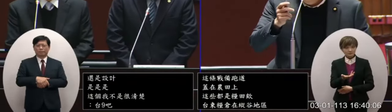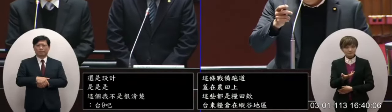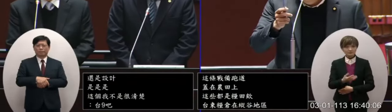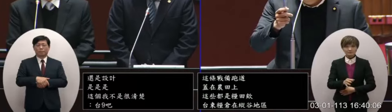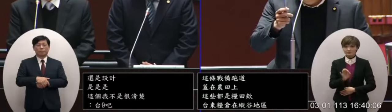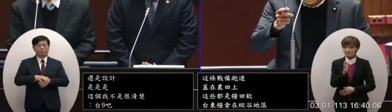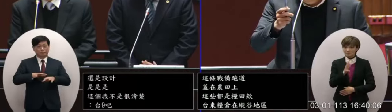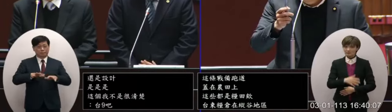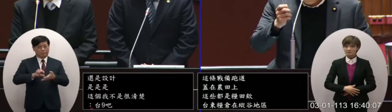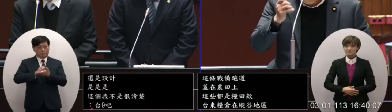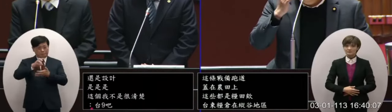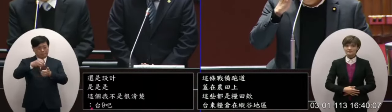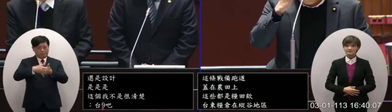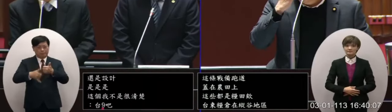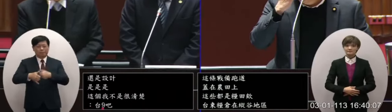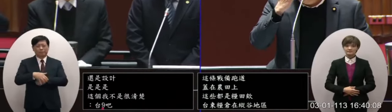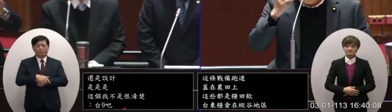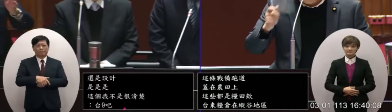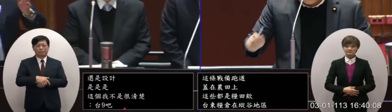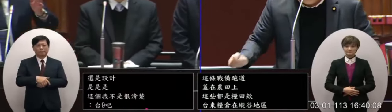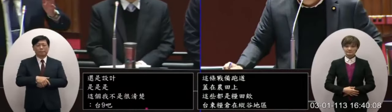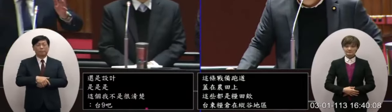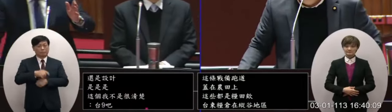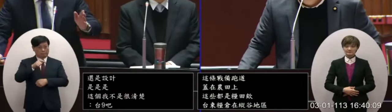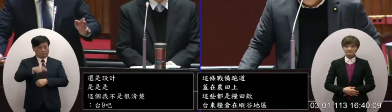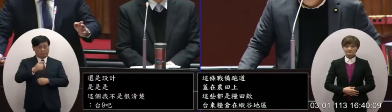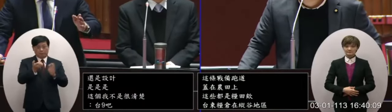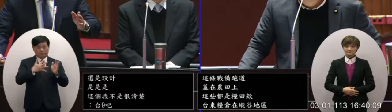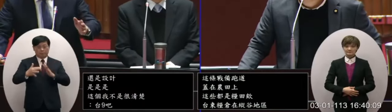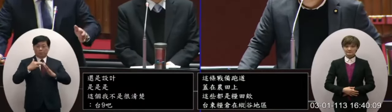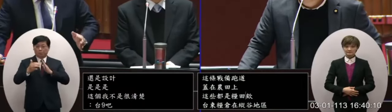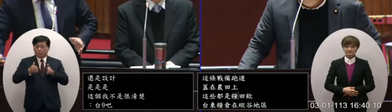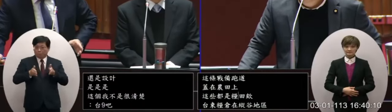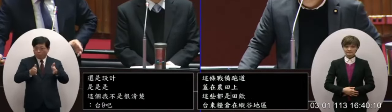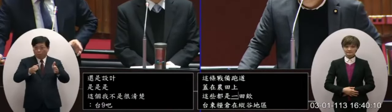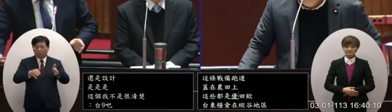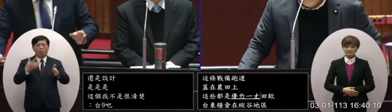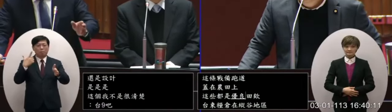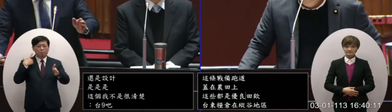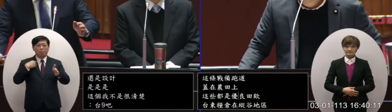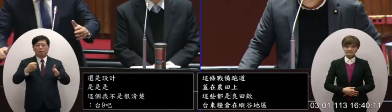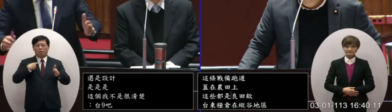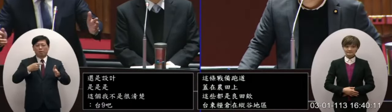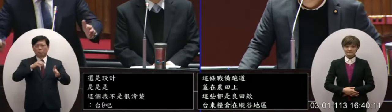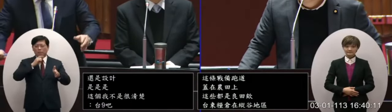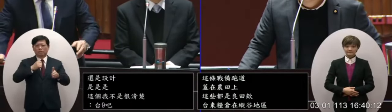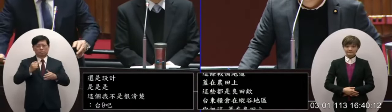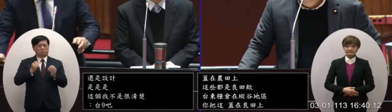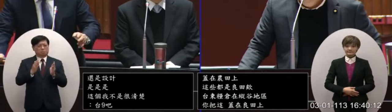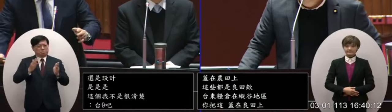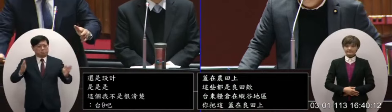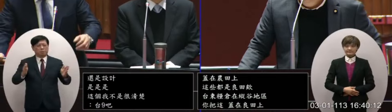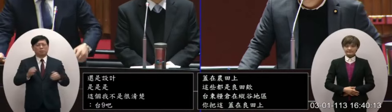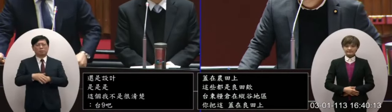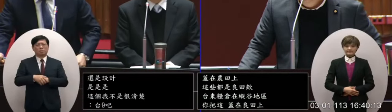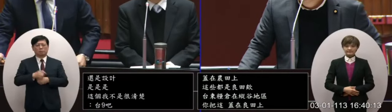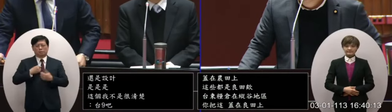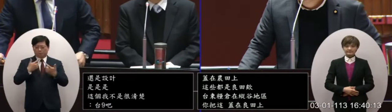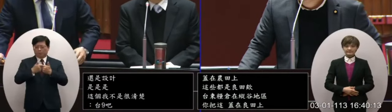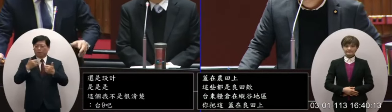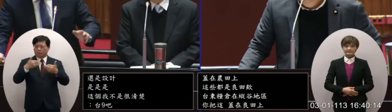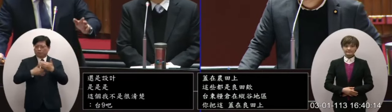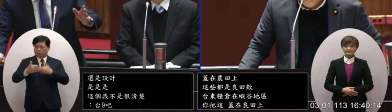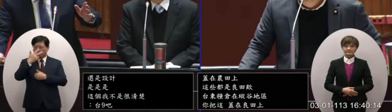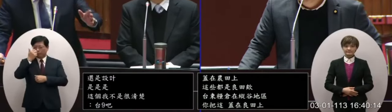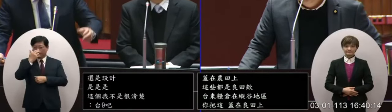我这个跟委员要报告一下吧。 是部长， 这战备道原本就是本来要修条路，把拓宽，为了交通方